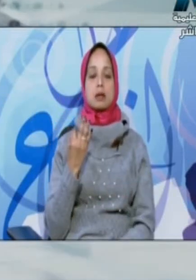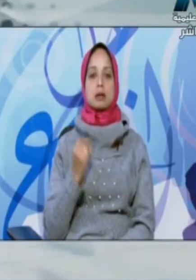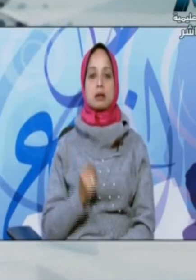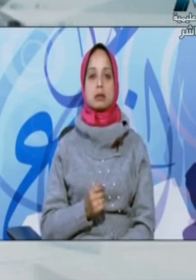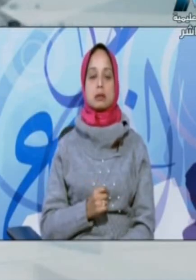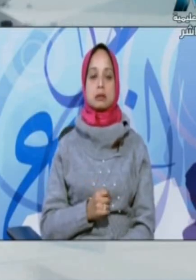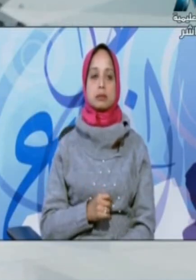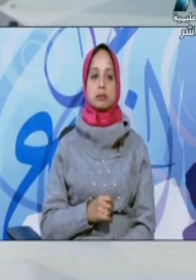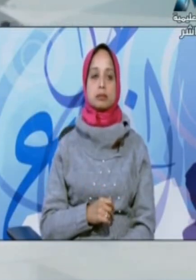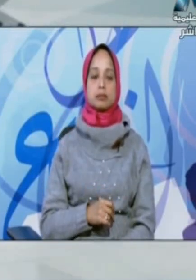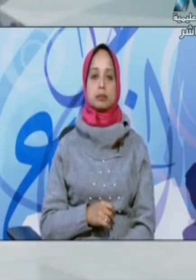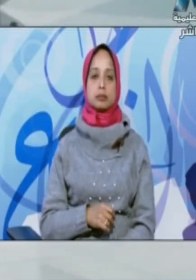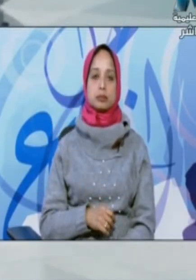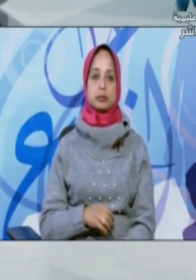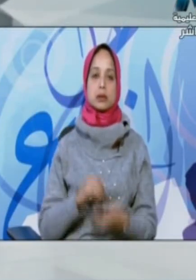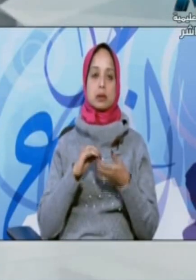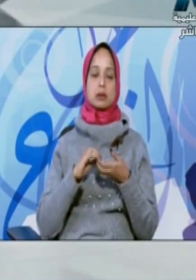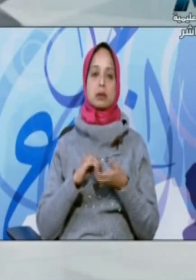عهود